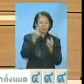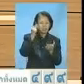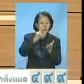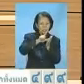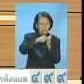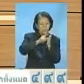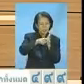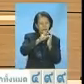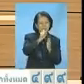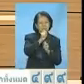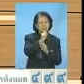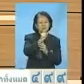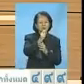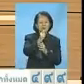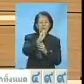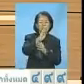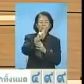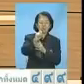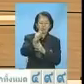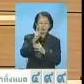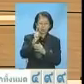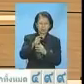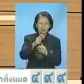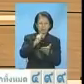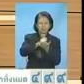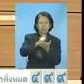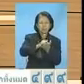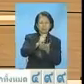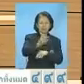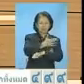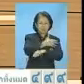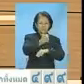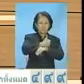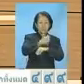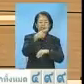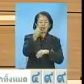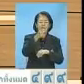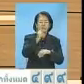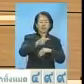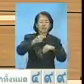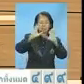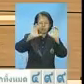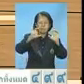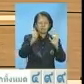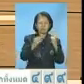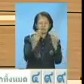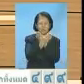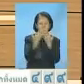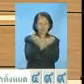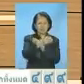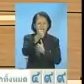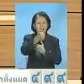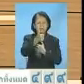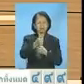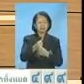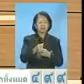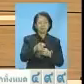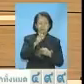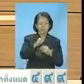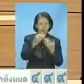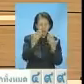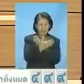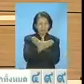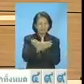นี่ยต้องเป็นตำแหน่งทางการเมืองใครเป็นรัฐบาลก็ต้องเปลี่ยนได้ไม่ใช่เปลี่ยนไม่ได้ต้องเปลี่ยนเล